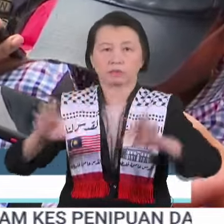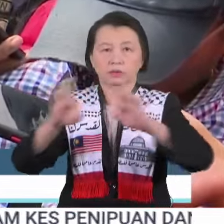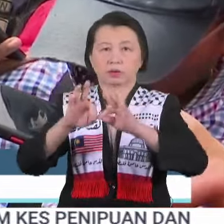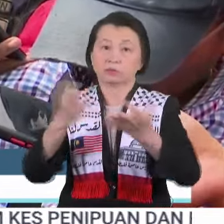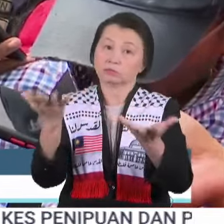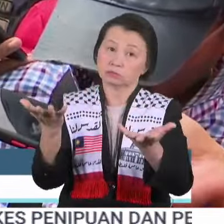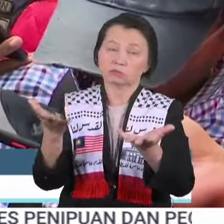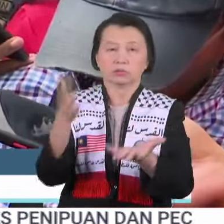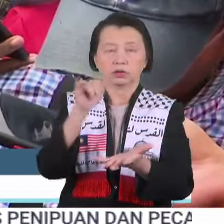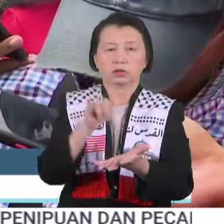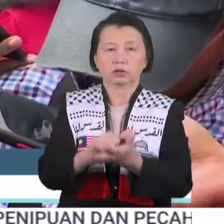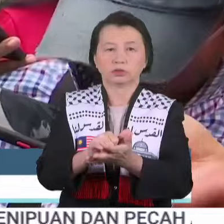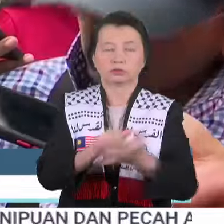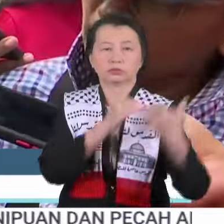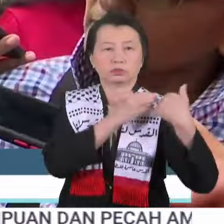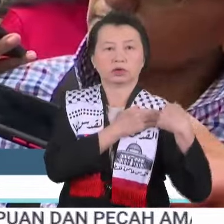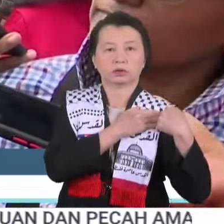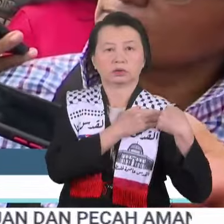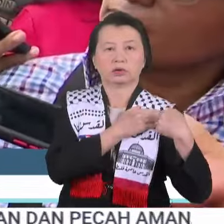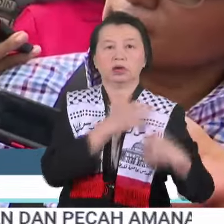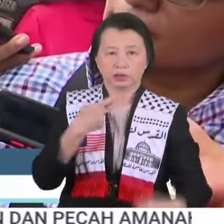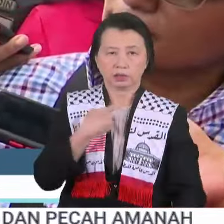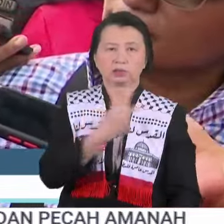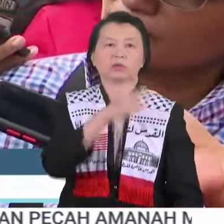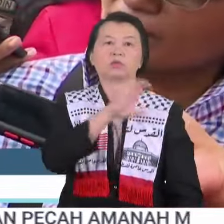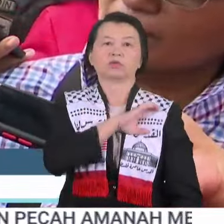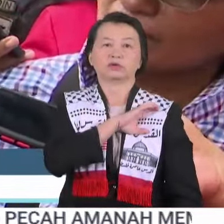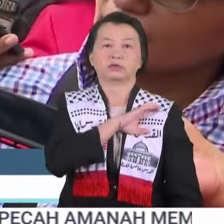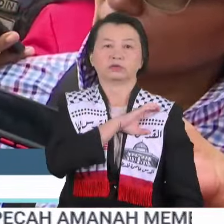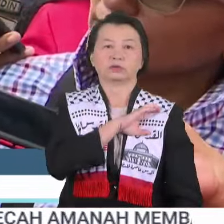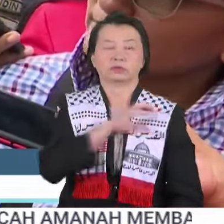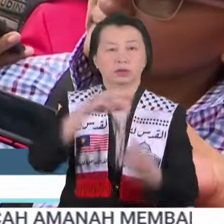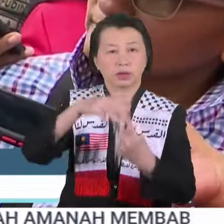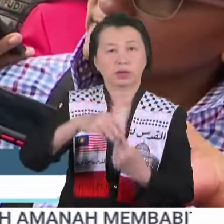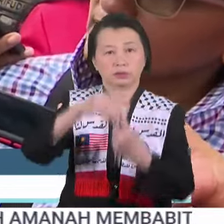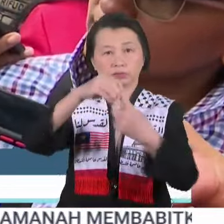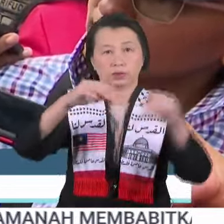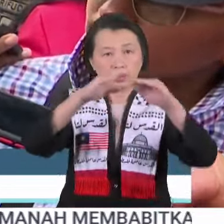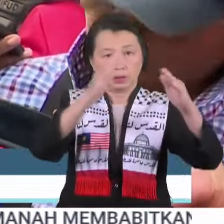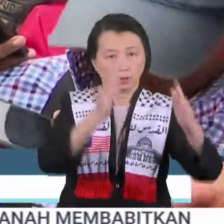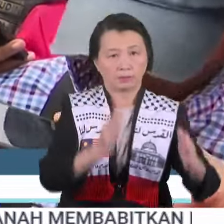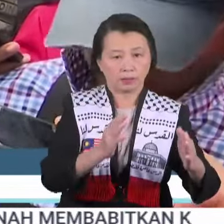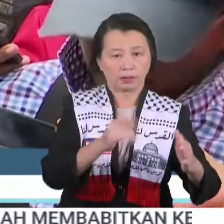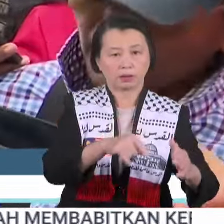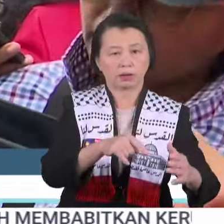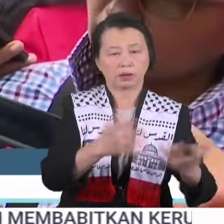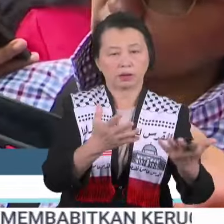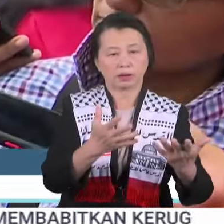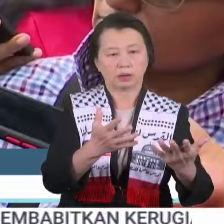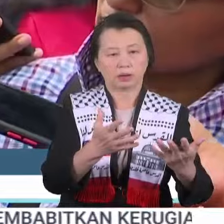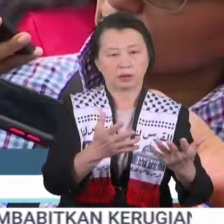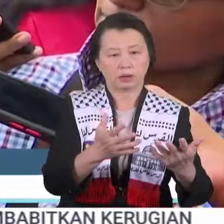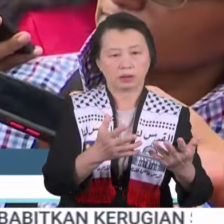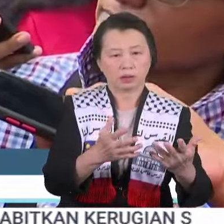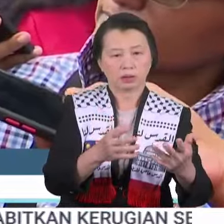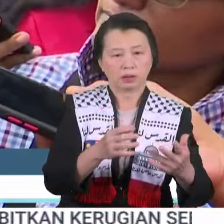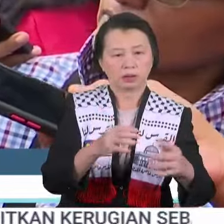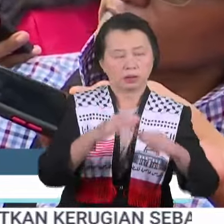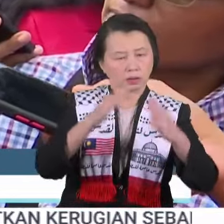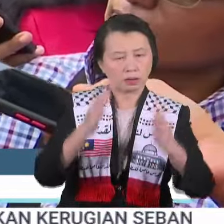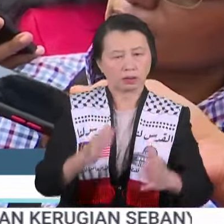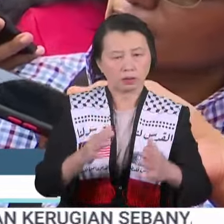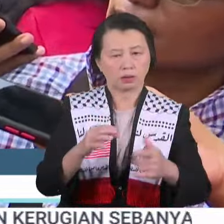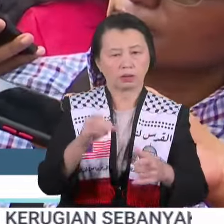Itu adalah tanggungjawab kami, insyaAllah. Terutamanya di balai. Kita akan pertingkatkan proler ataupun anggota di balai ini